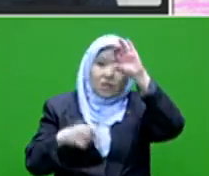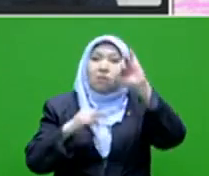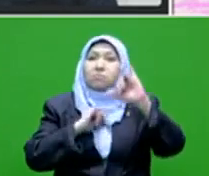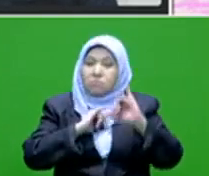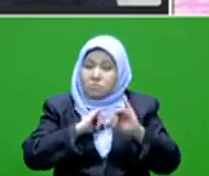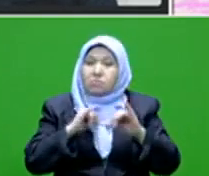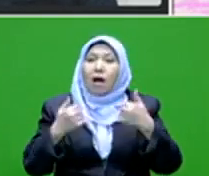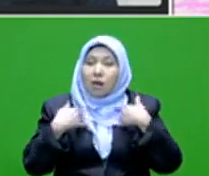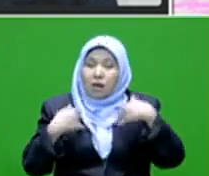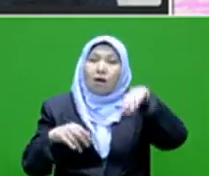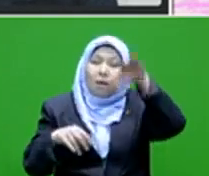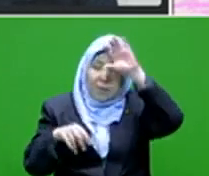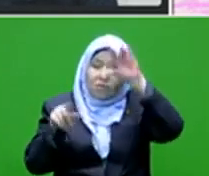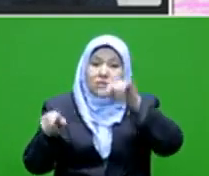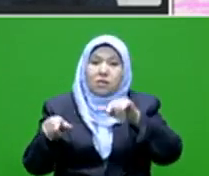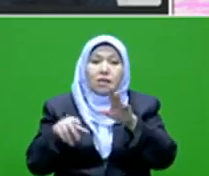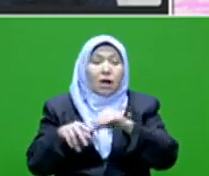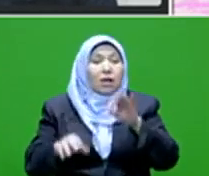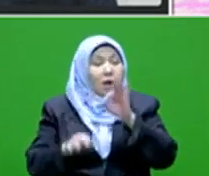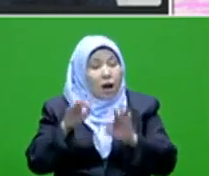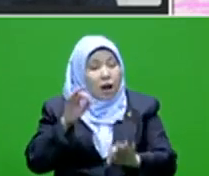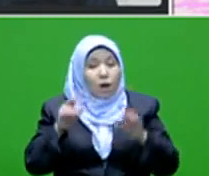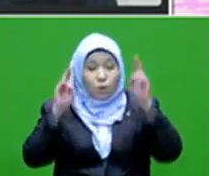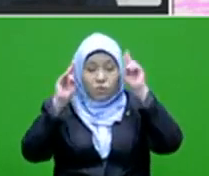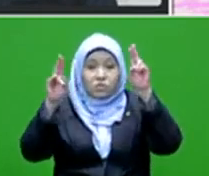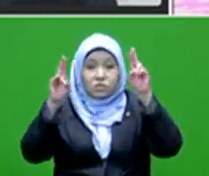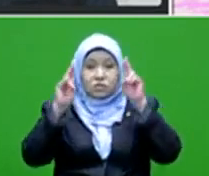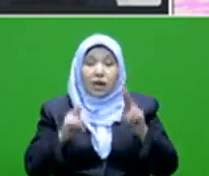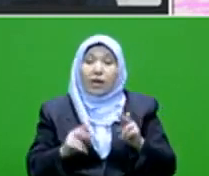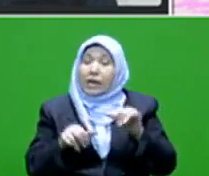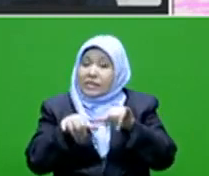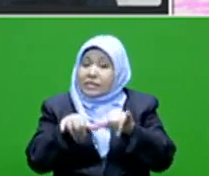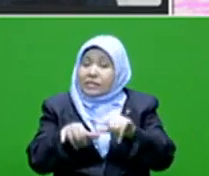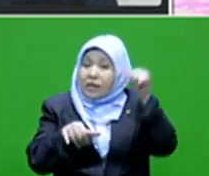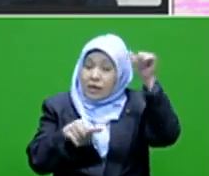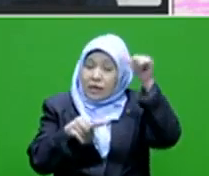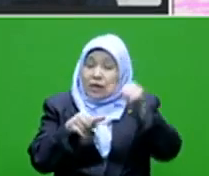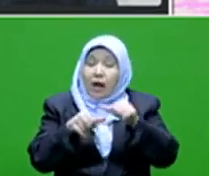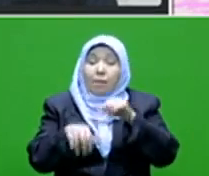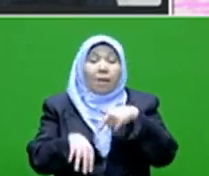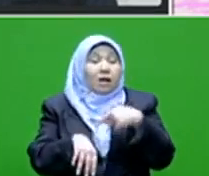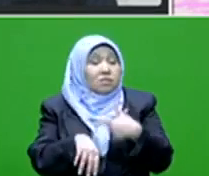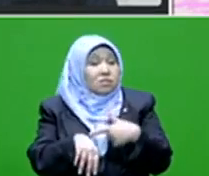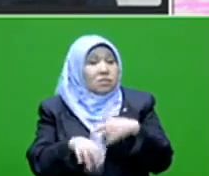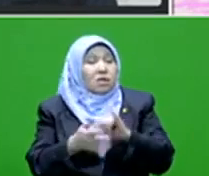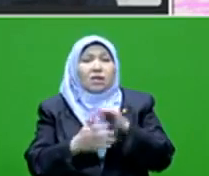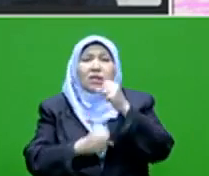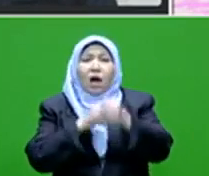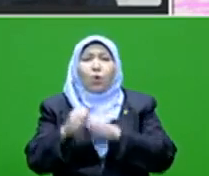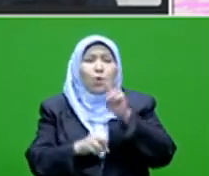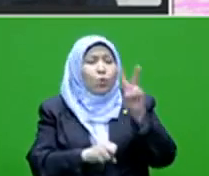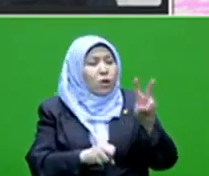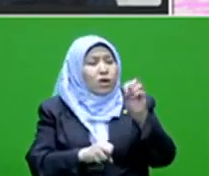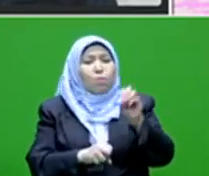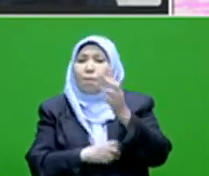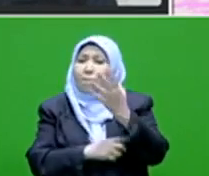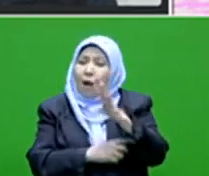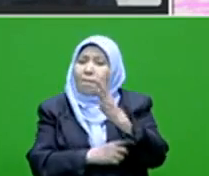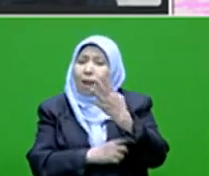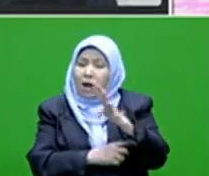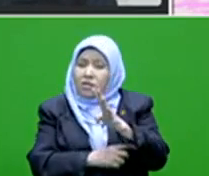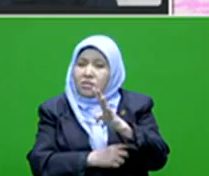Dan masjid, kalau Ustaz masih ingat, ketika mana tahun 2014